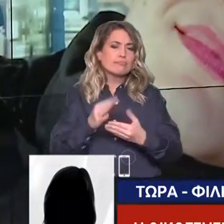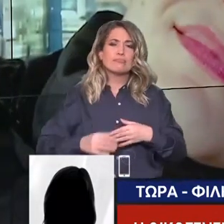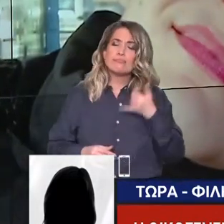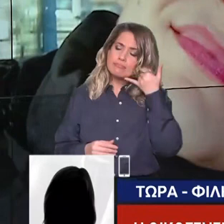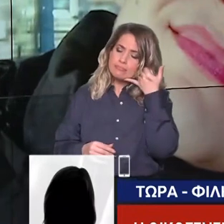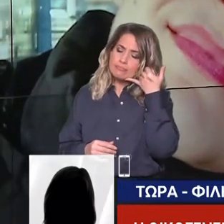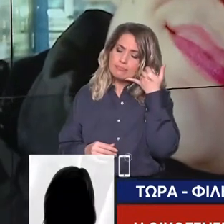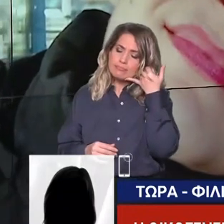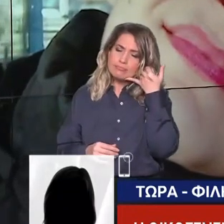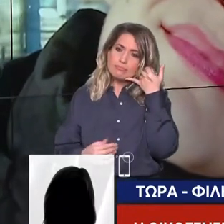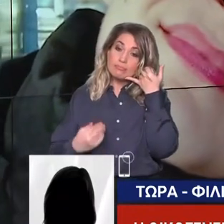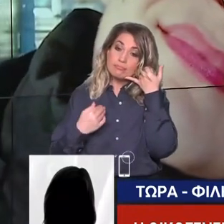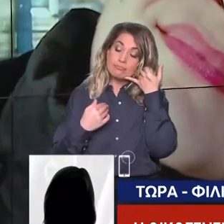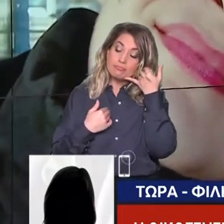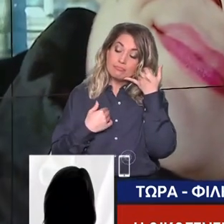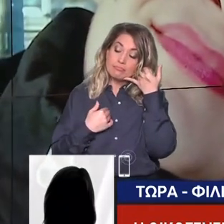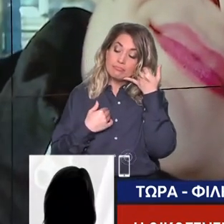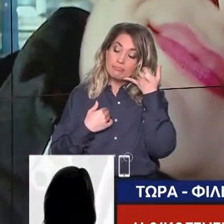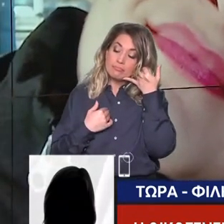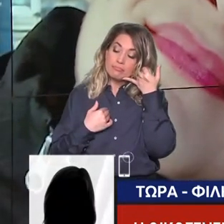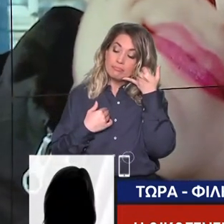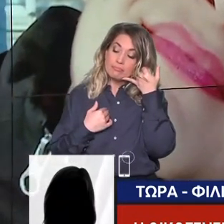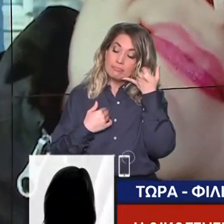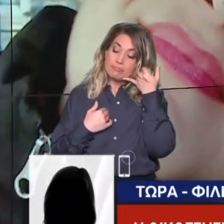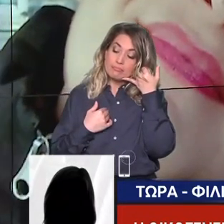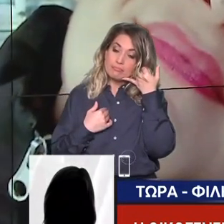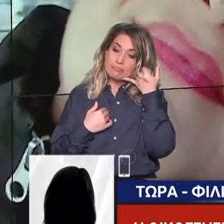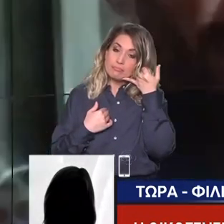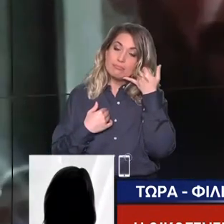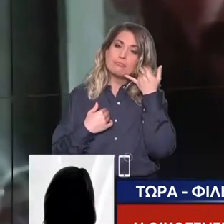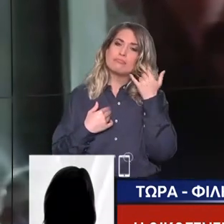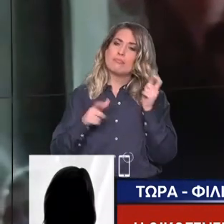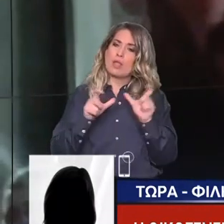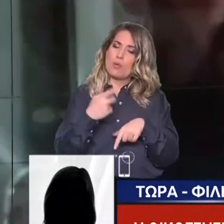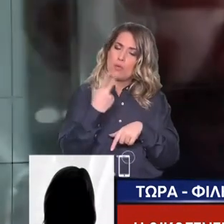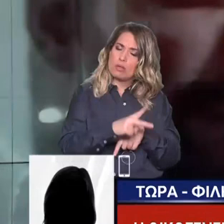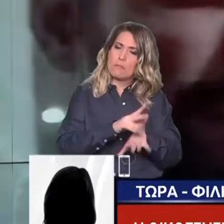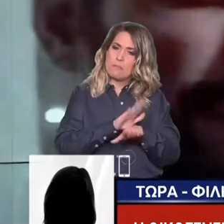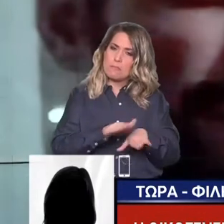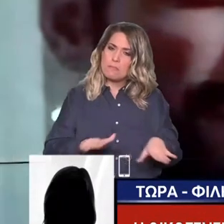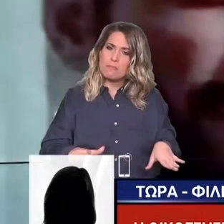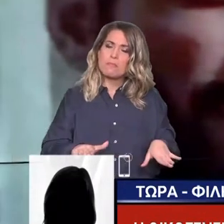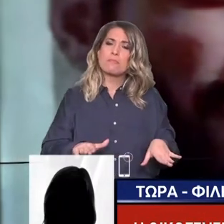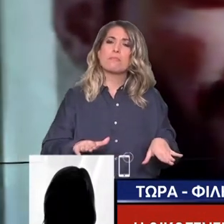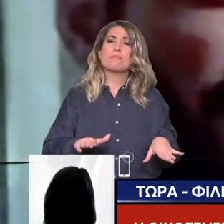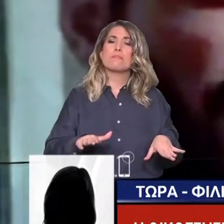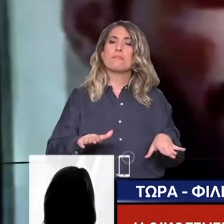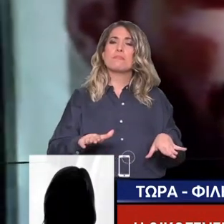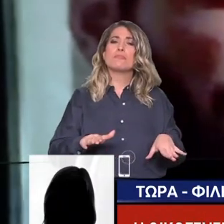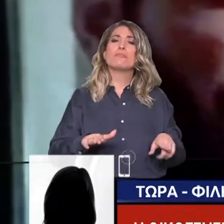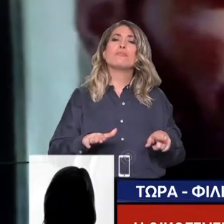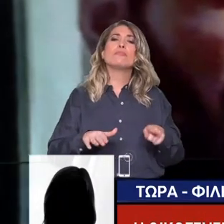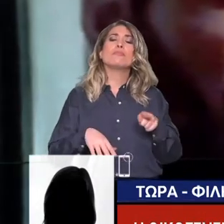Εγώ ήξερα την οικογένειά του από μικρά τα παιδιά, όταν είχε παντρευτεί η μητέρα του με τον πατέρα